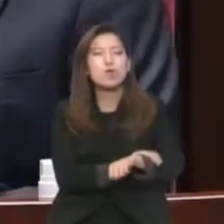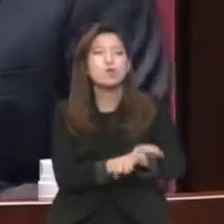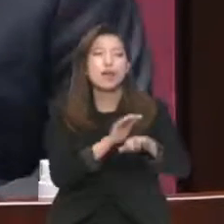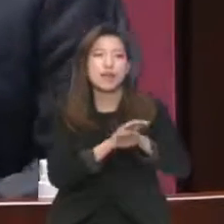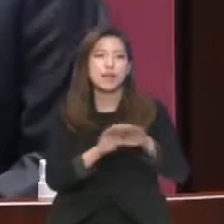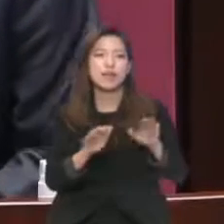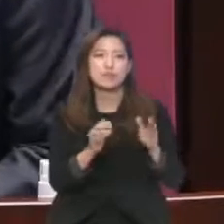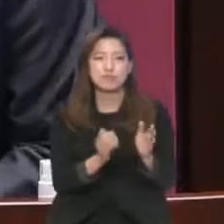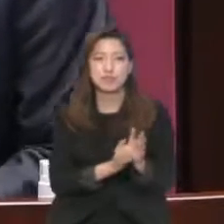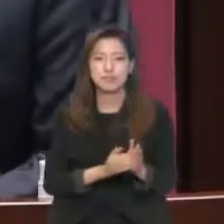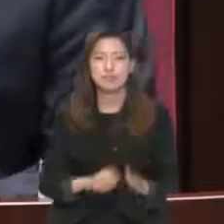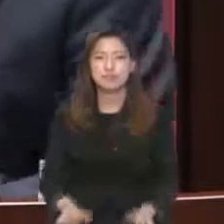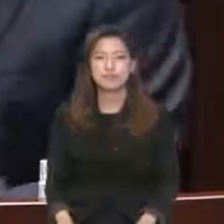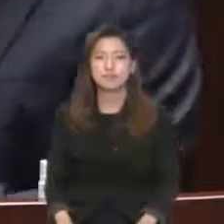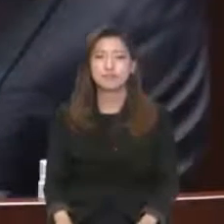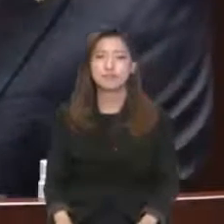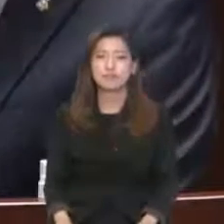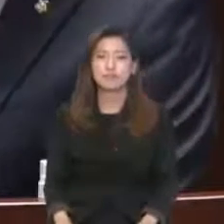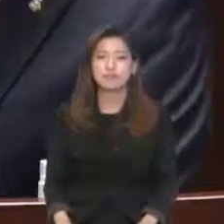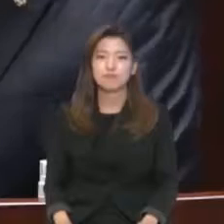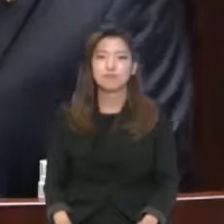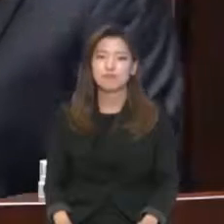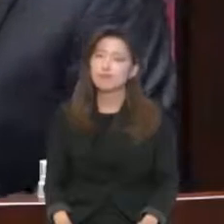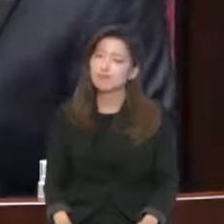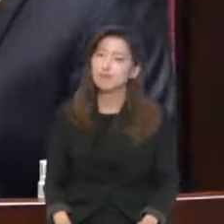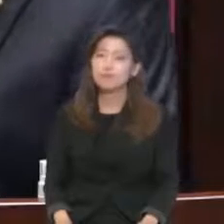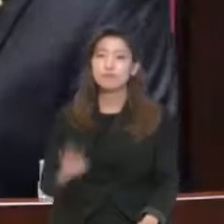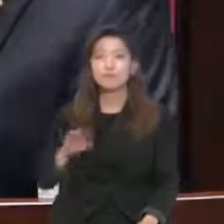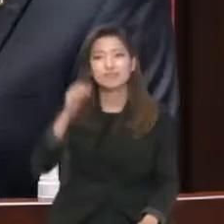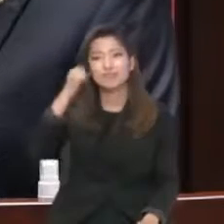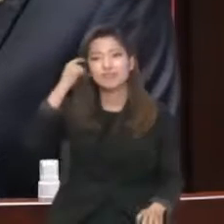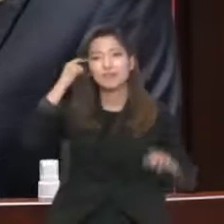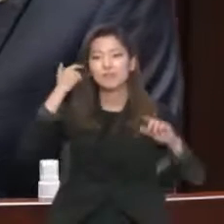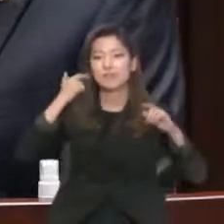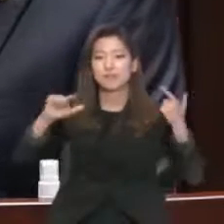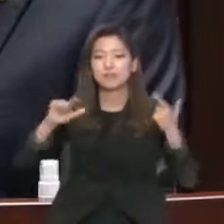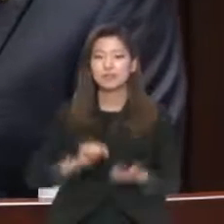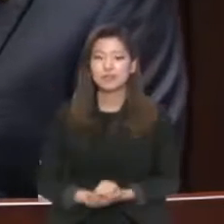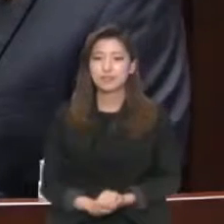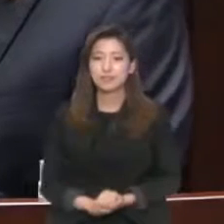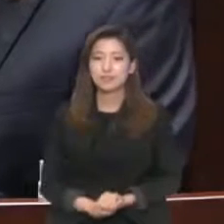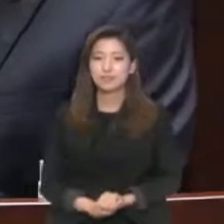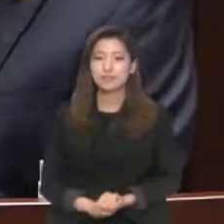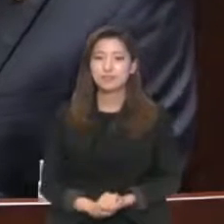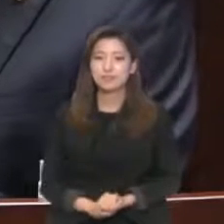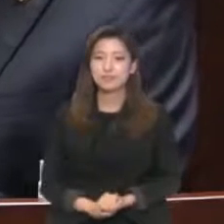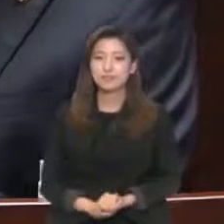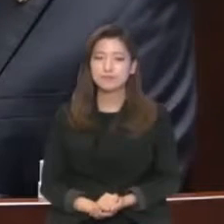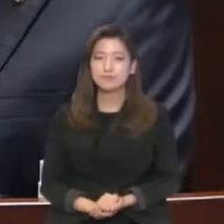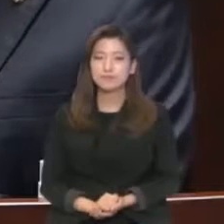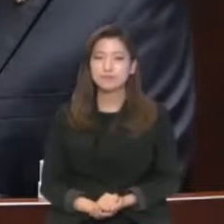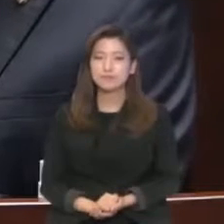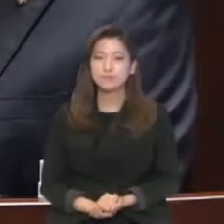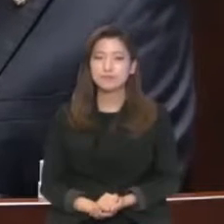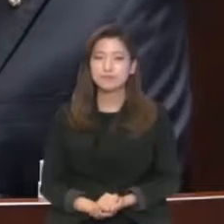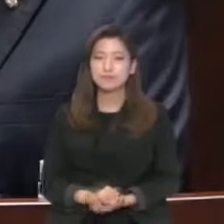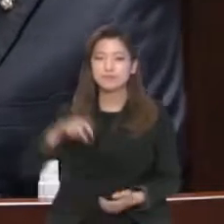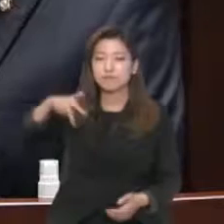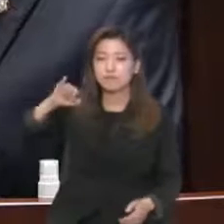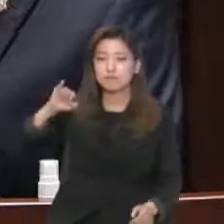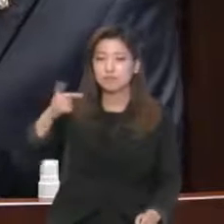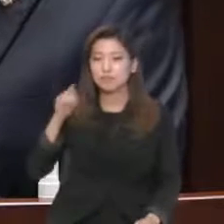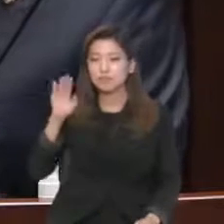생각합니다. 저는 그 의견에 살짝 동의하지 않습니다. 과연 저는 이거는 진보와 보수